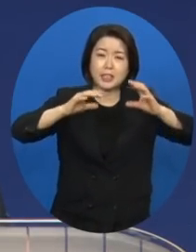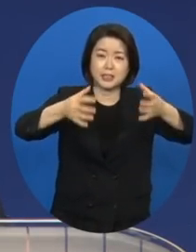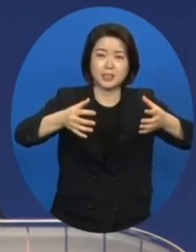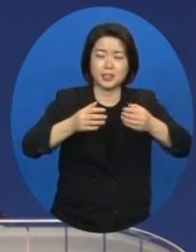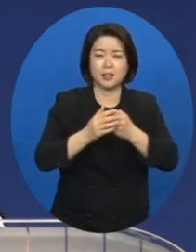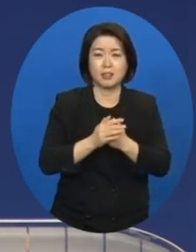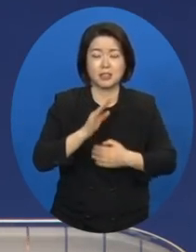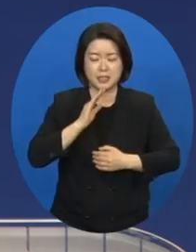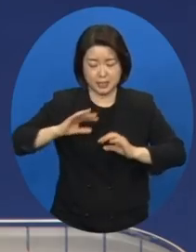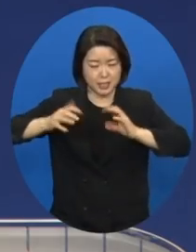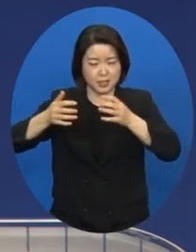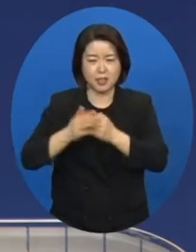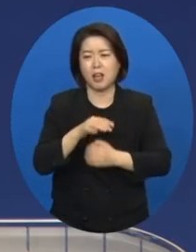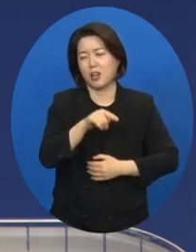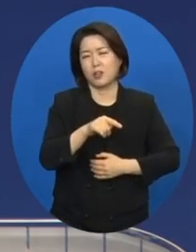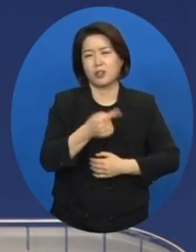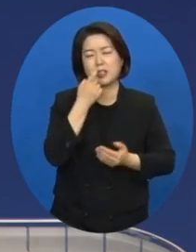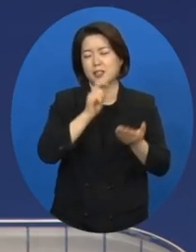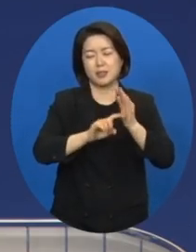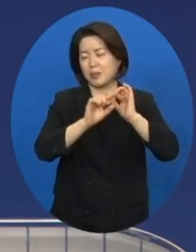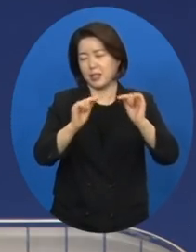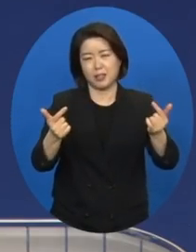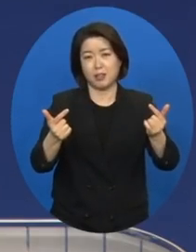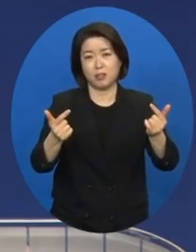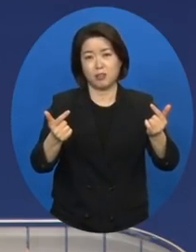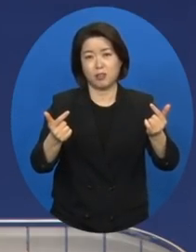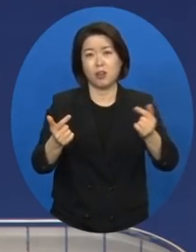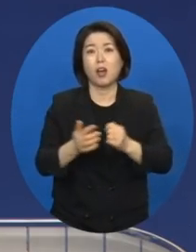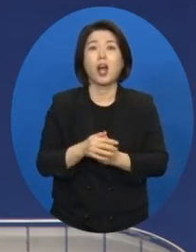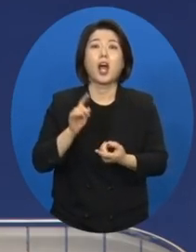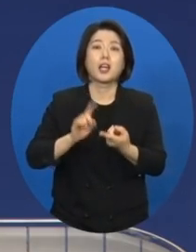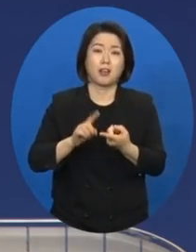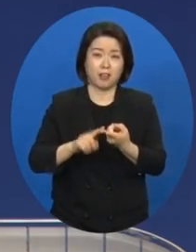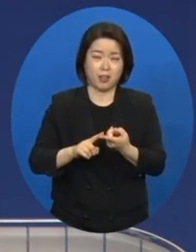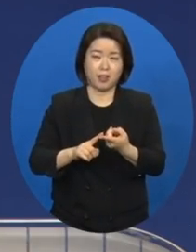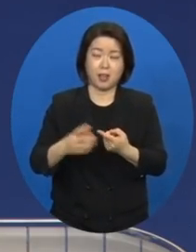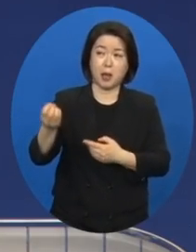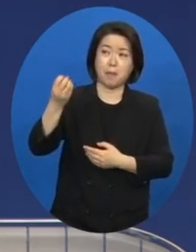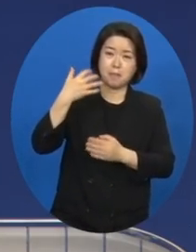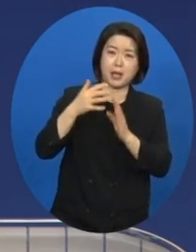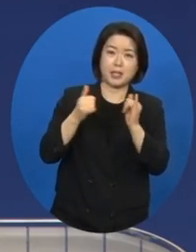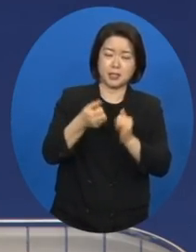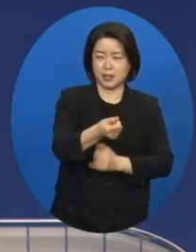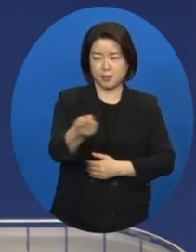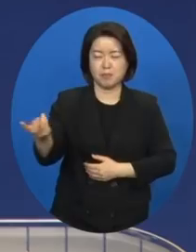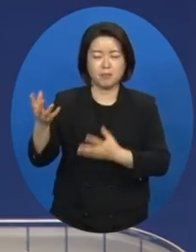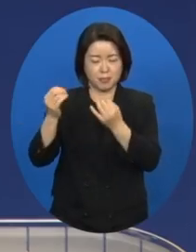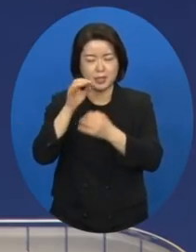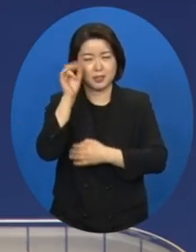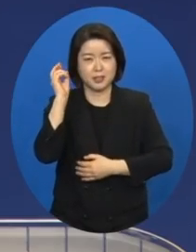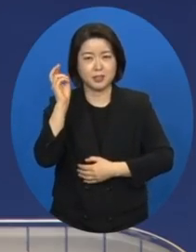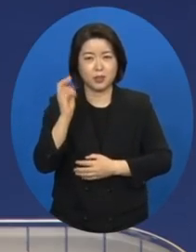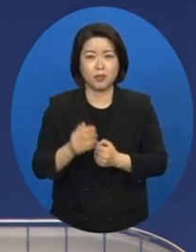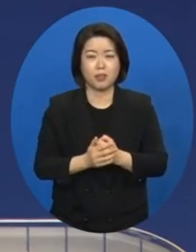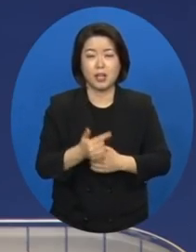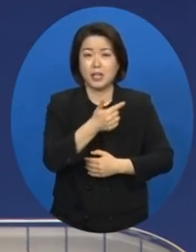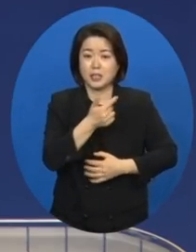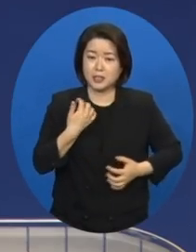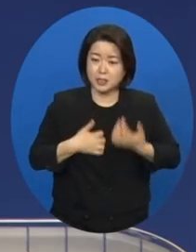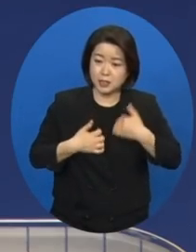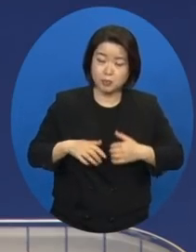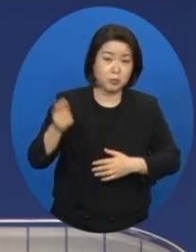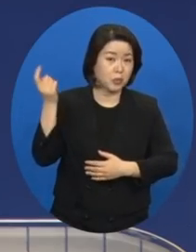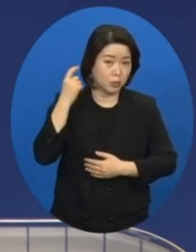이 세상은요, 그렇게 녹록지 않아요 라고 얘기하시는 분들이 계실 거예요. 큰 기쁨의 소식이라고